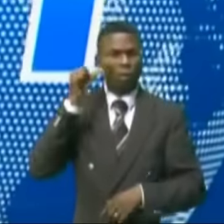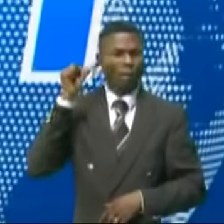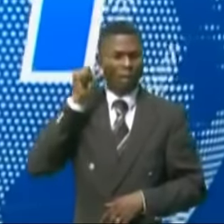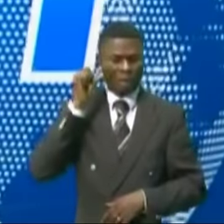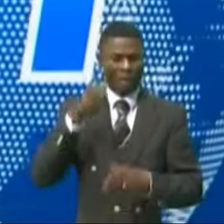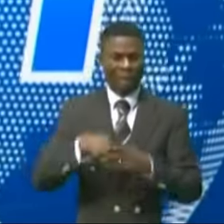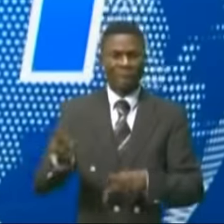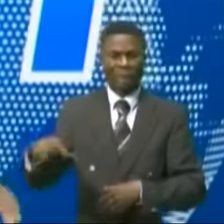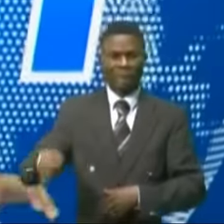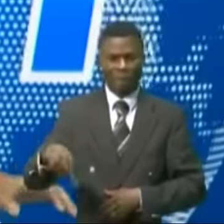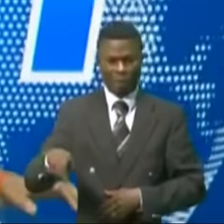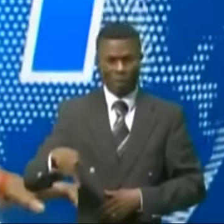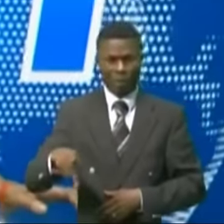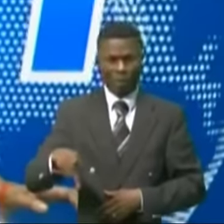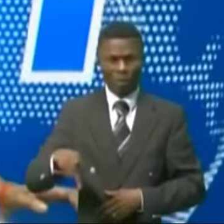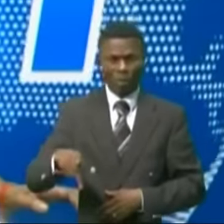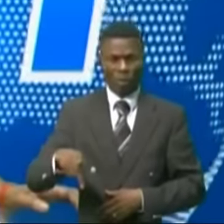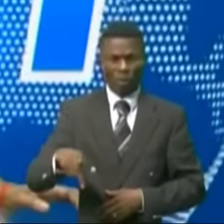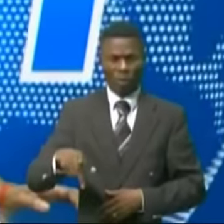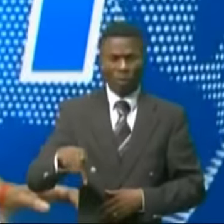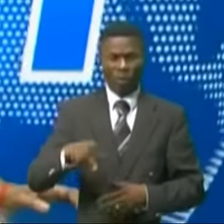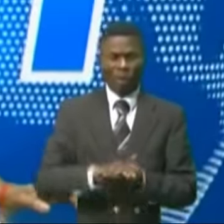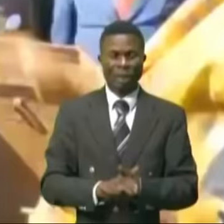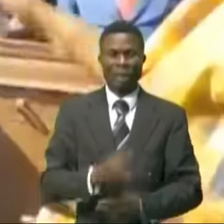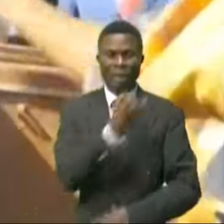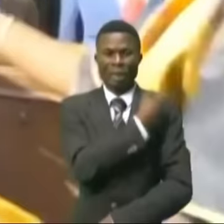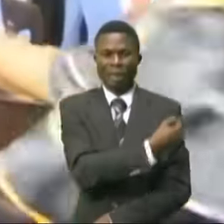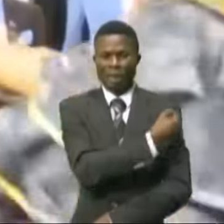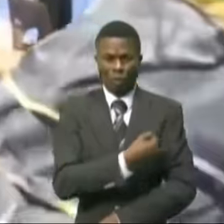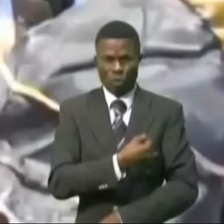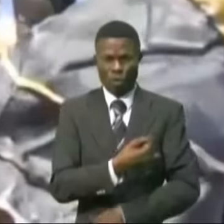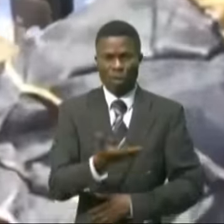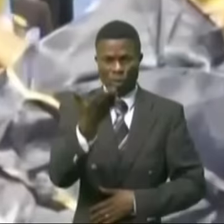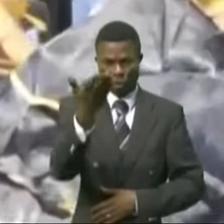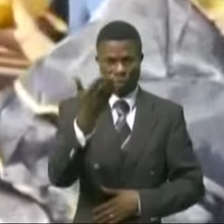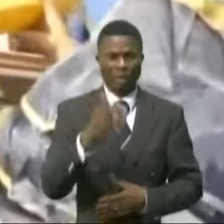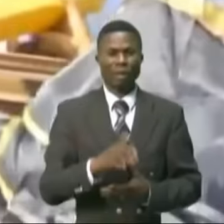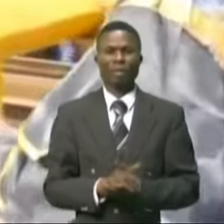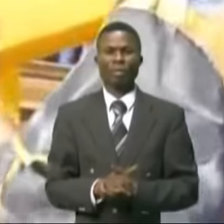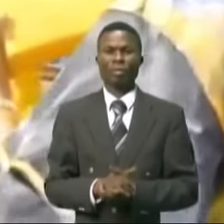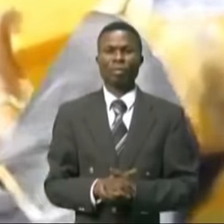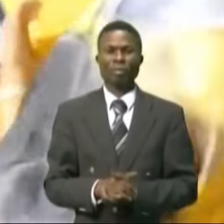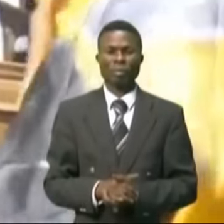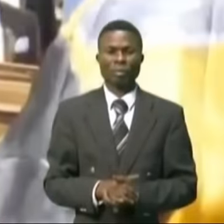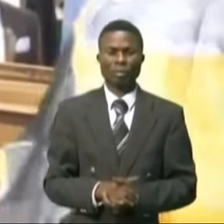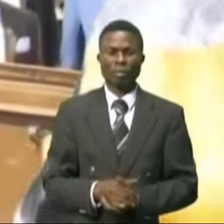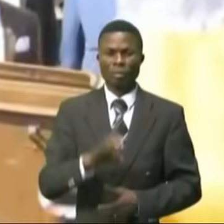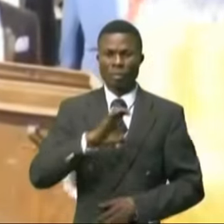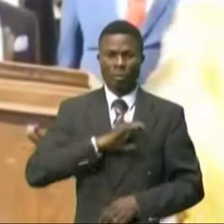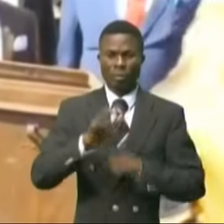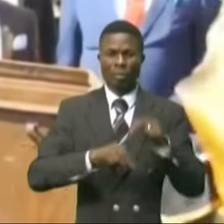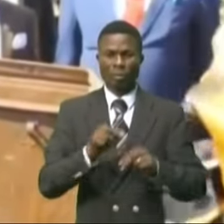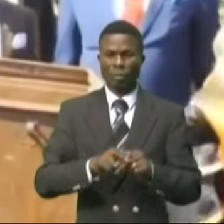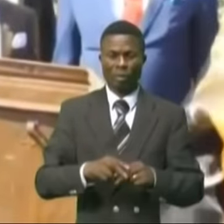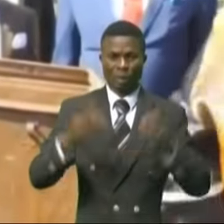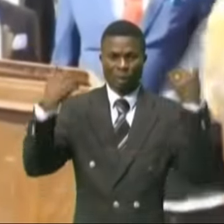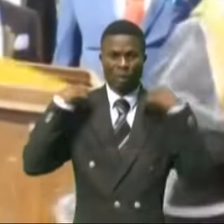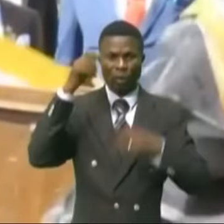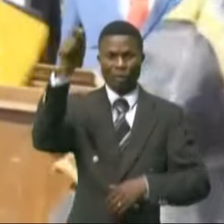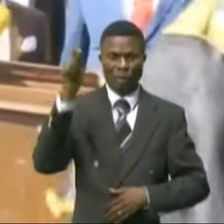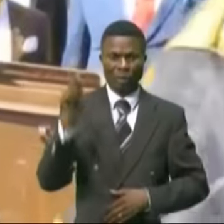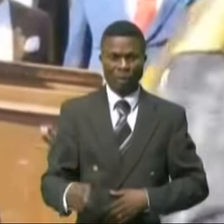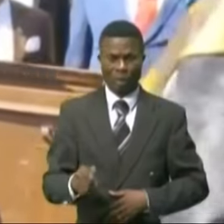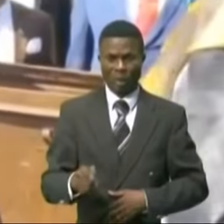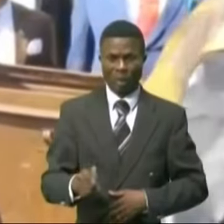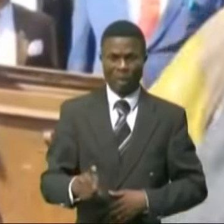la province de l'Ituri. En Ituri, c'est le vice-gouverneur policier, le commissaire divisionnaire